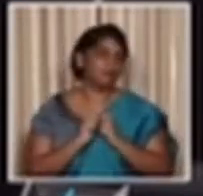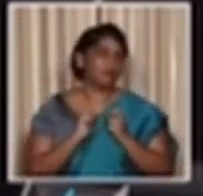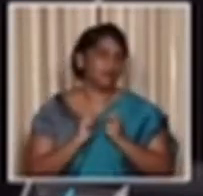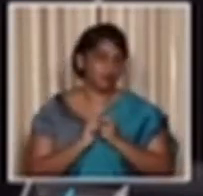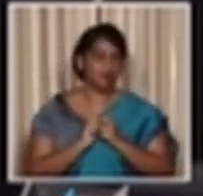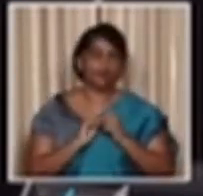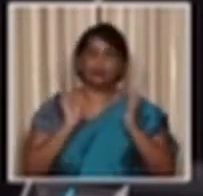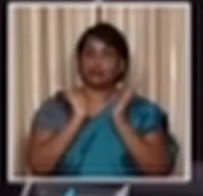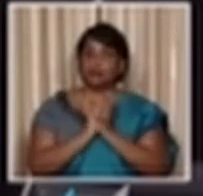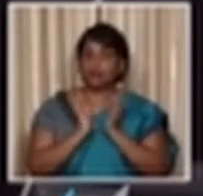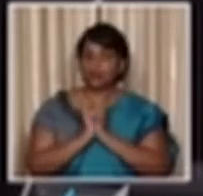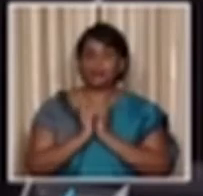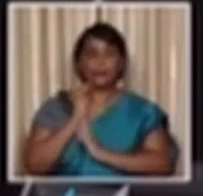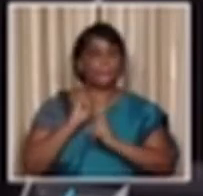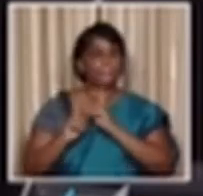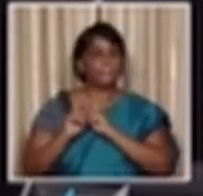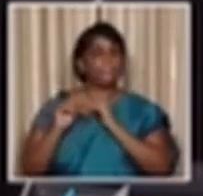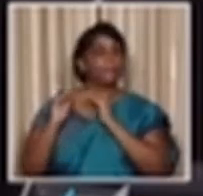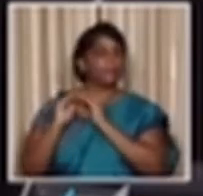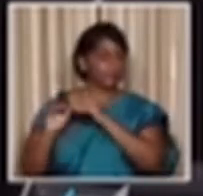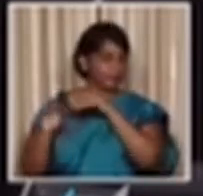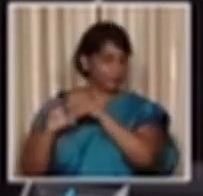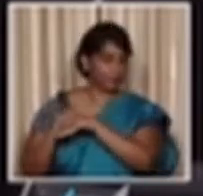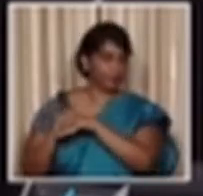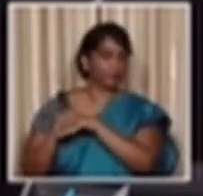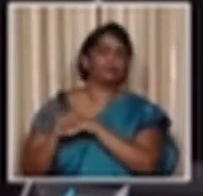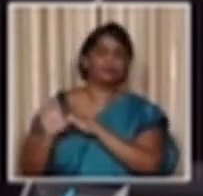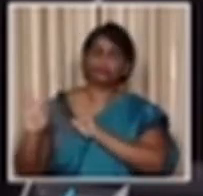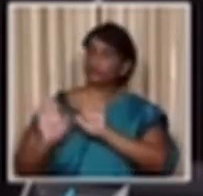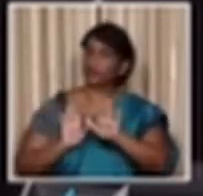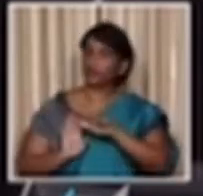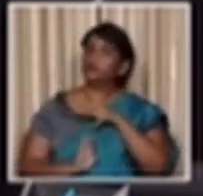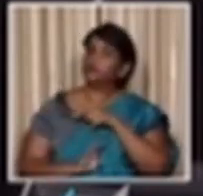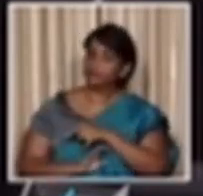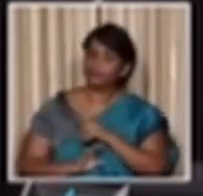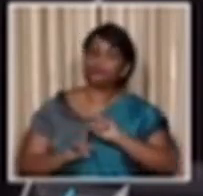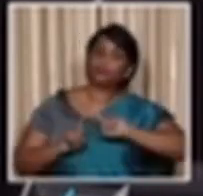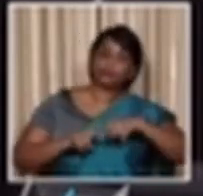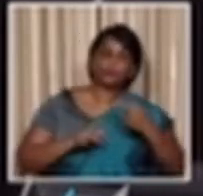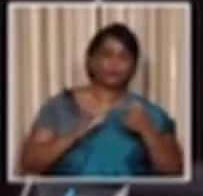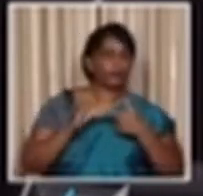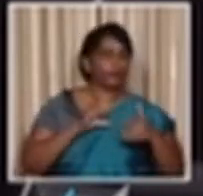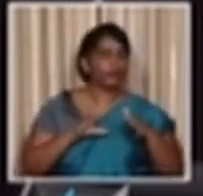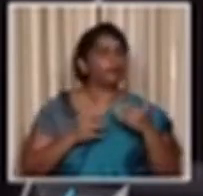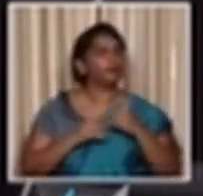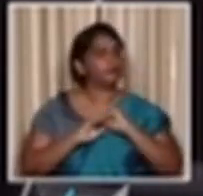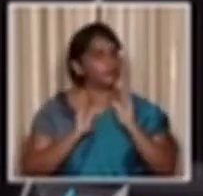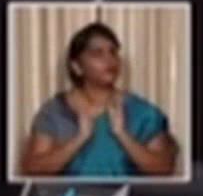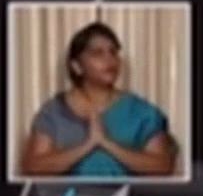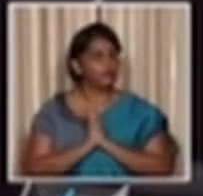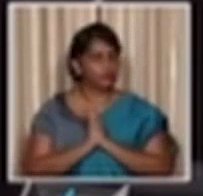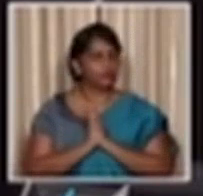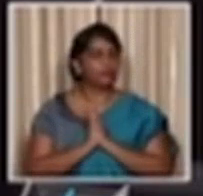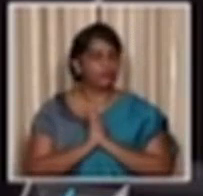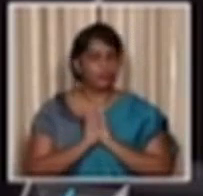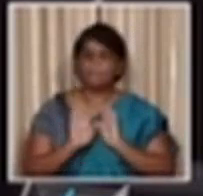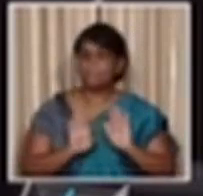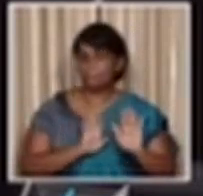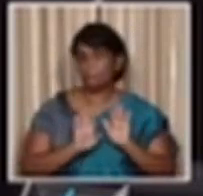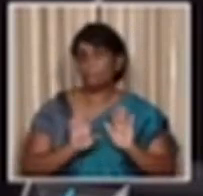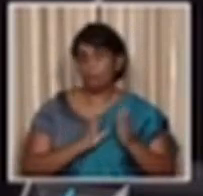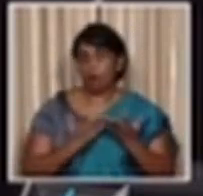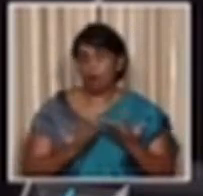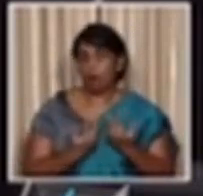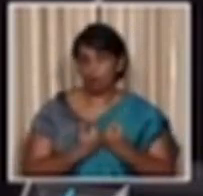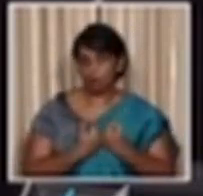ඒක වනජීවී අමාත්‍යාංශයෙන් මේ කටයුත්ත කළමනාකරණය කරන අතරේ අනිත් සතුන් මම හිතන්නේ යම් පාලනයක් කරන්න ඕන.